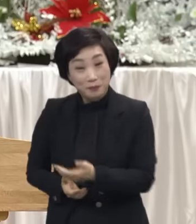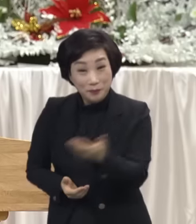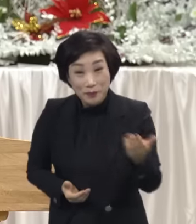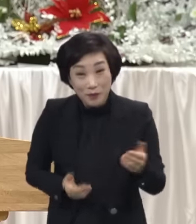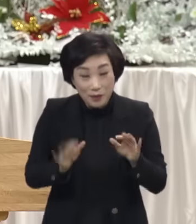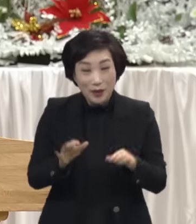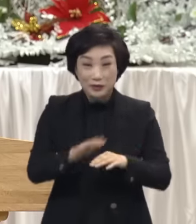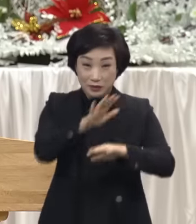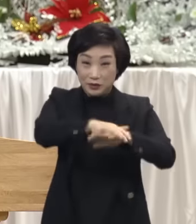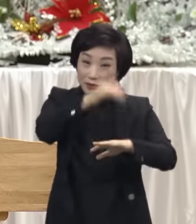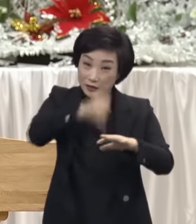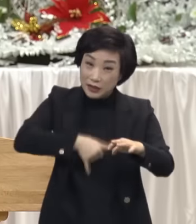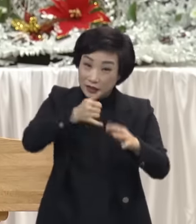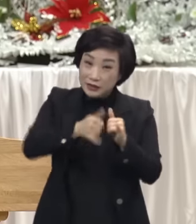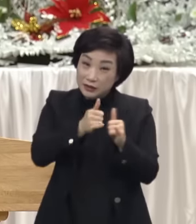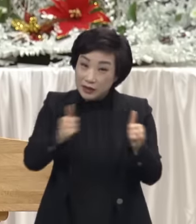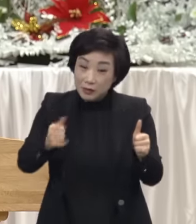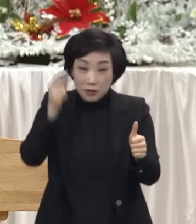농부는